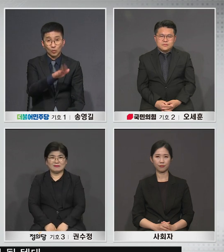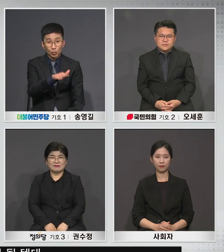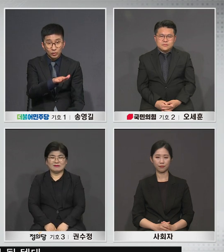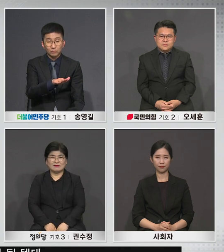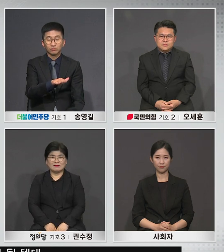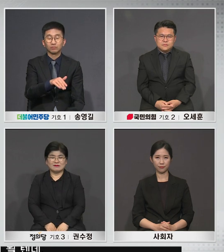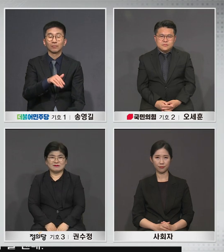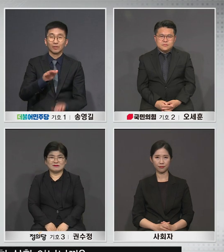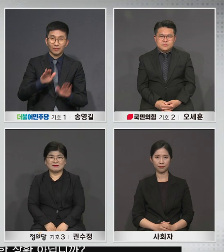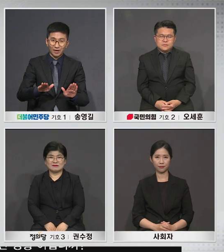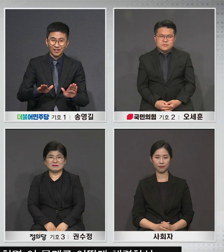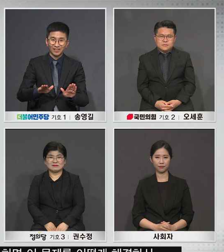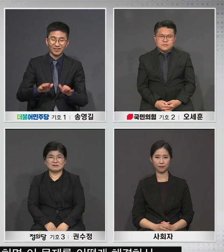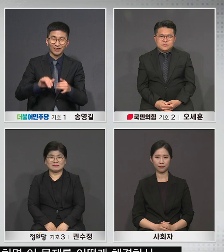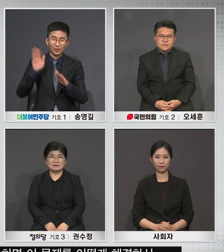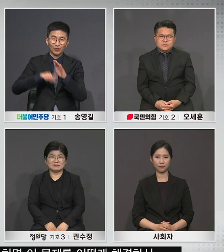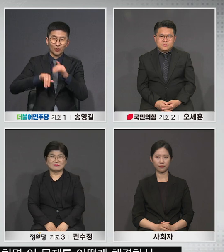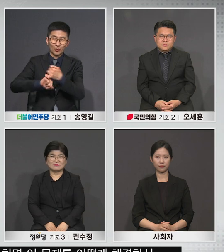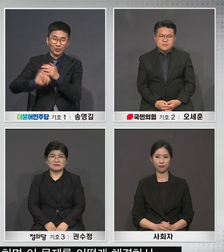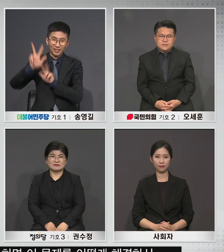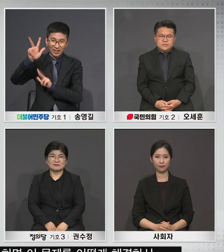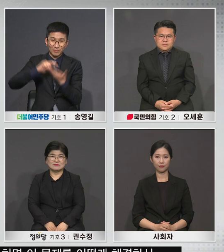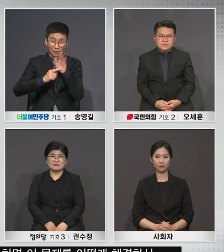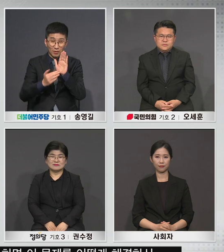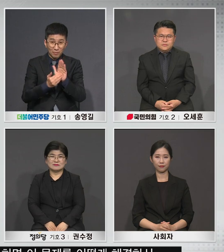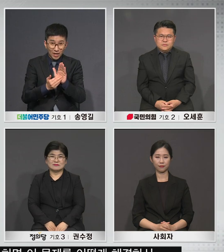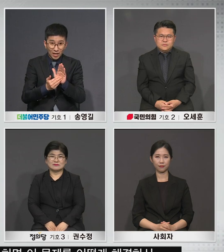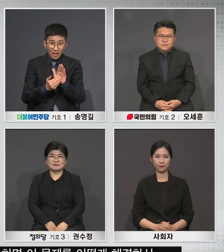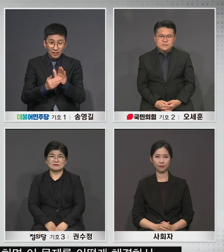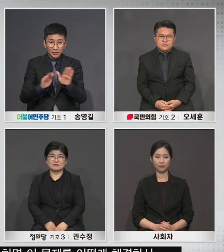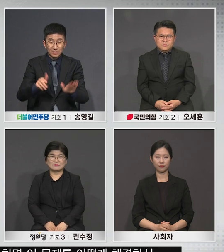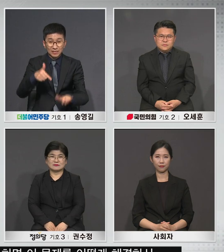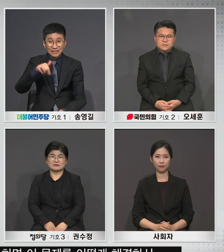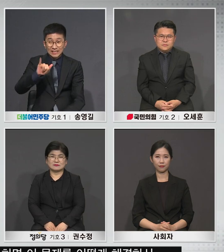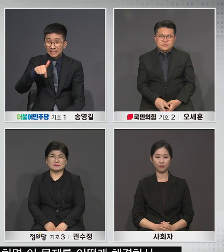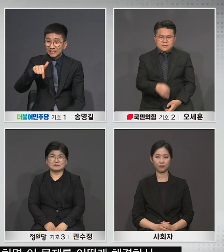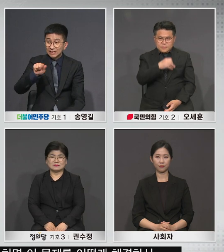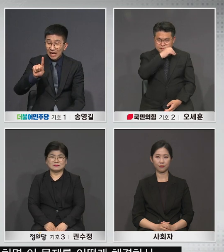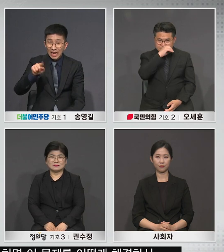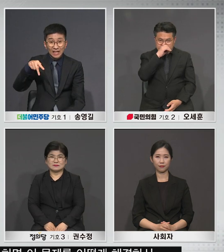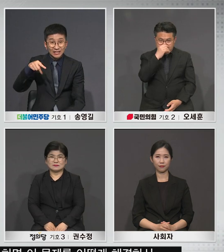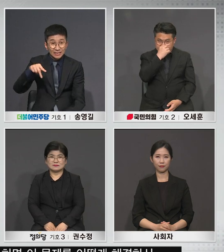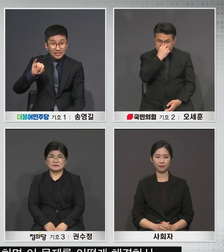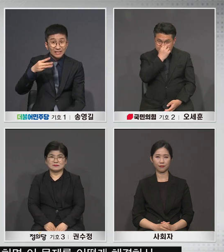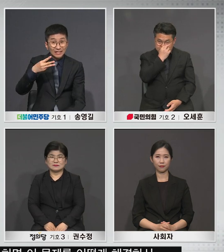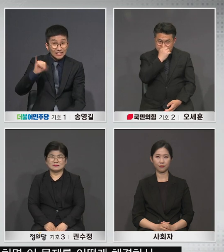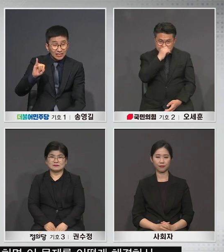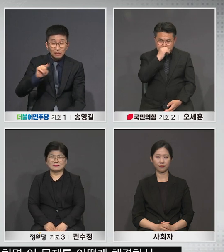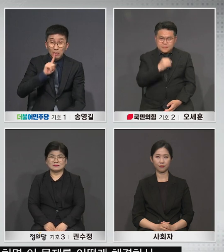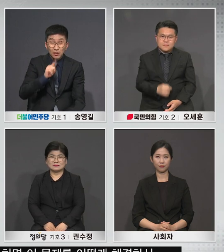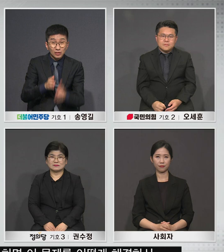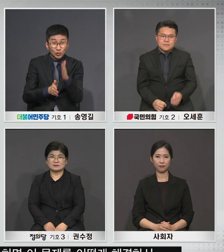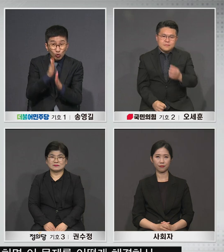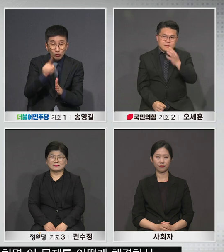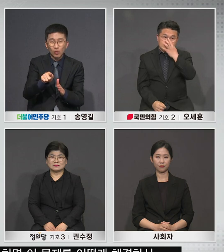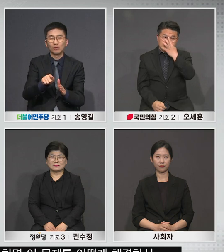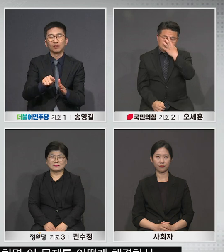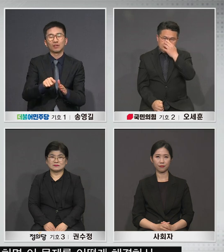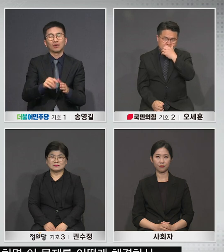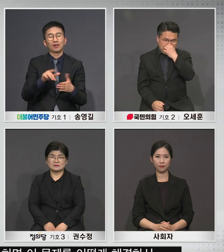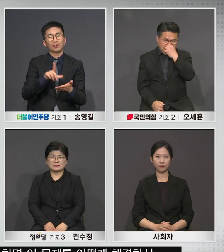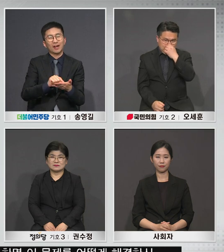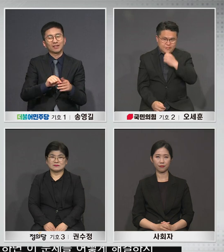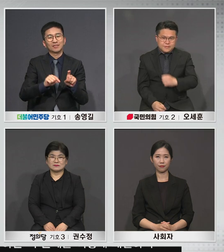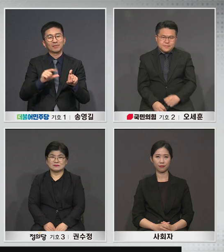발표했습니다만 기가시티 소울을 만들어서 10기가 정도의 광통신물을 깔게 되면 메타버스와 교통량을 확